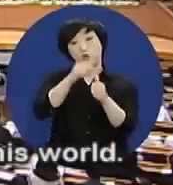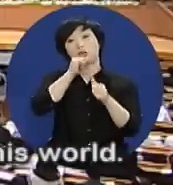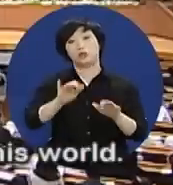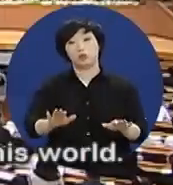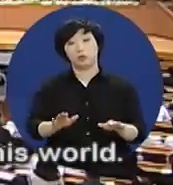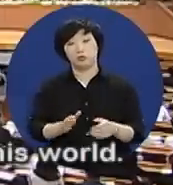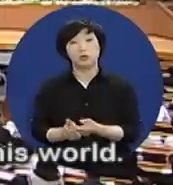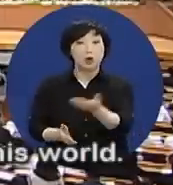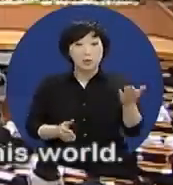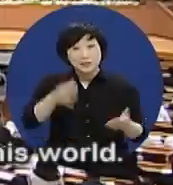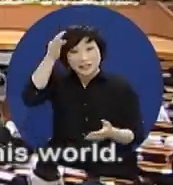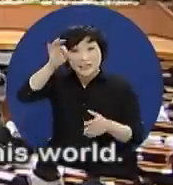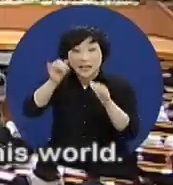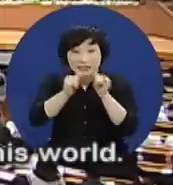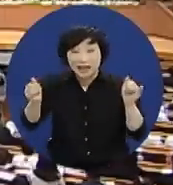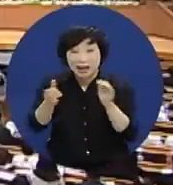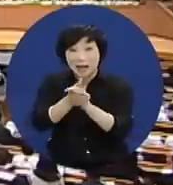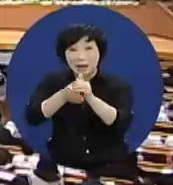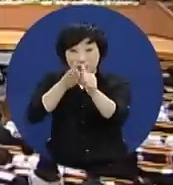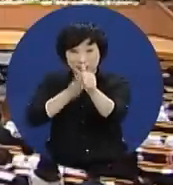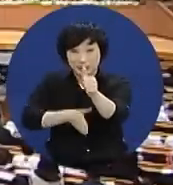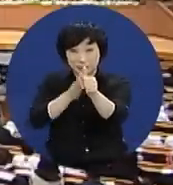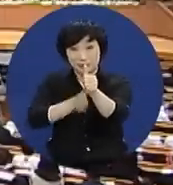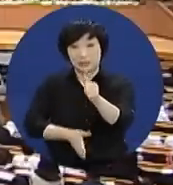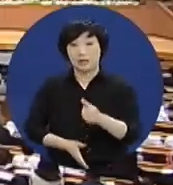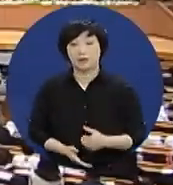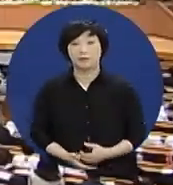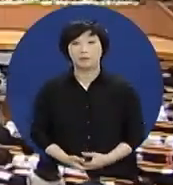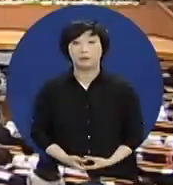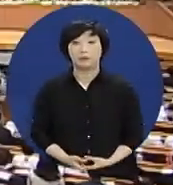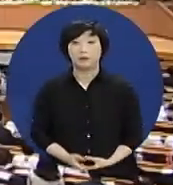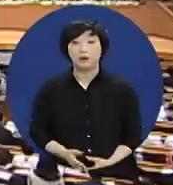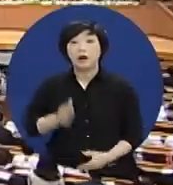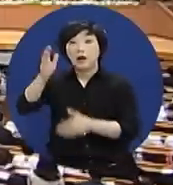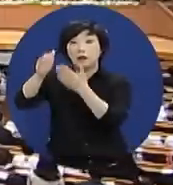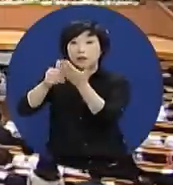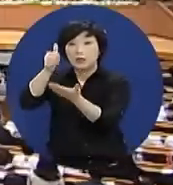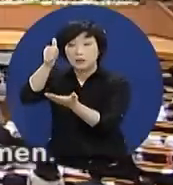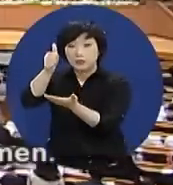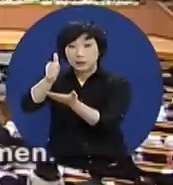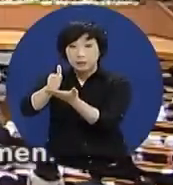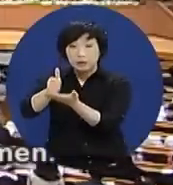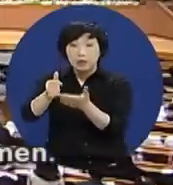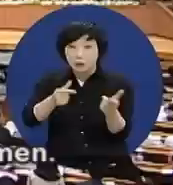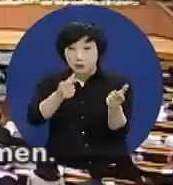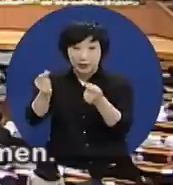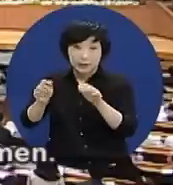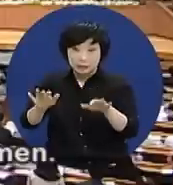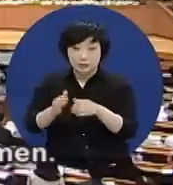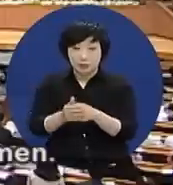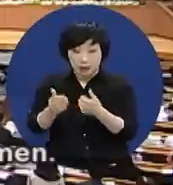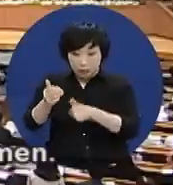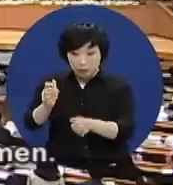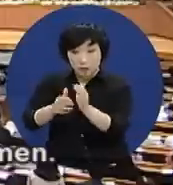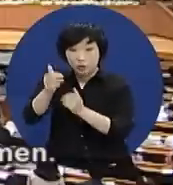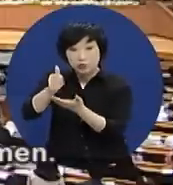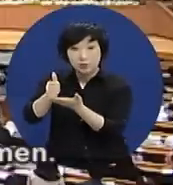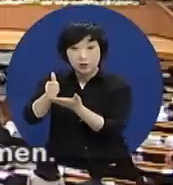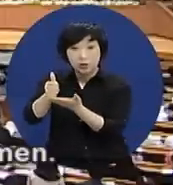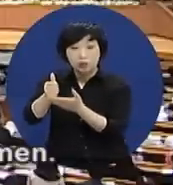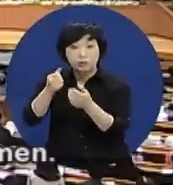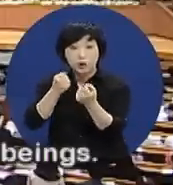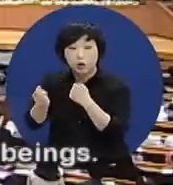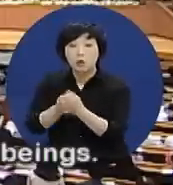通りに巫を殺して神の方通りに私を生かすということです認めるならアメンと言いましょうだ